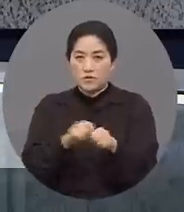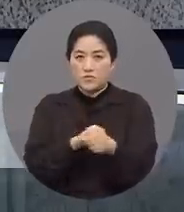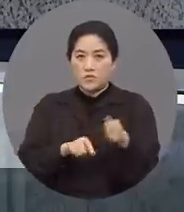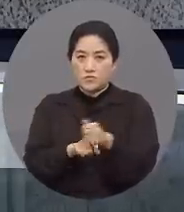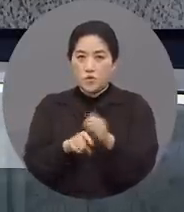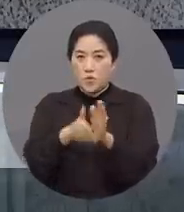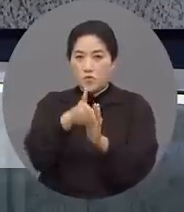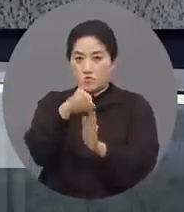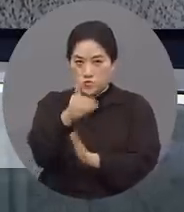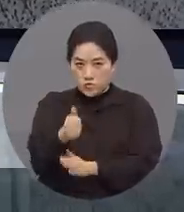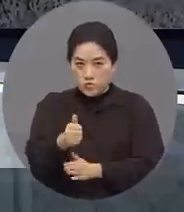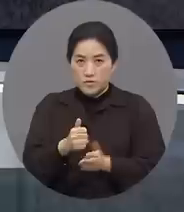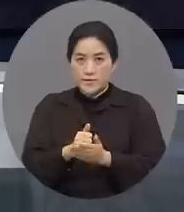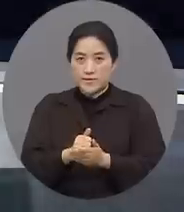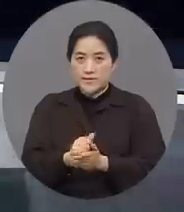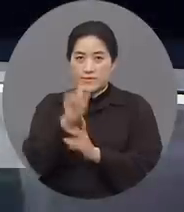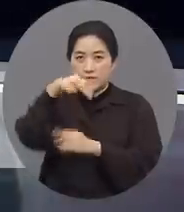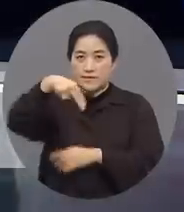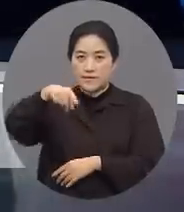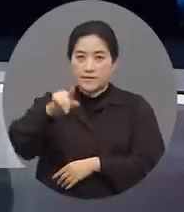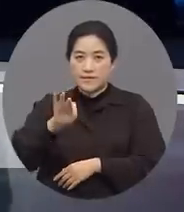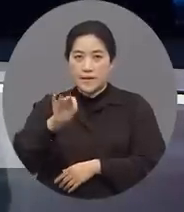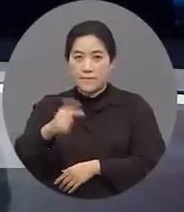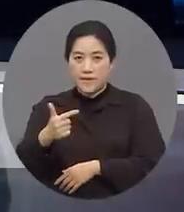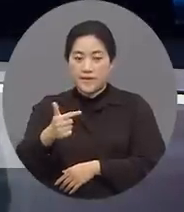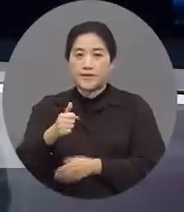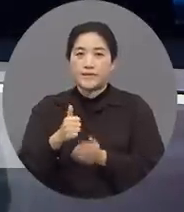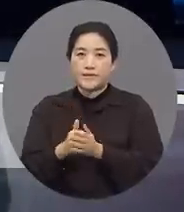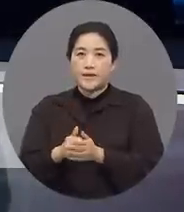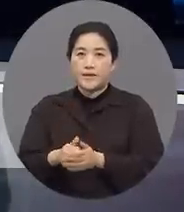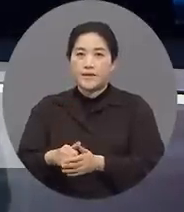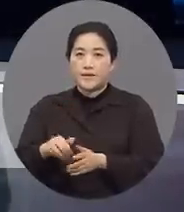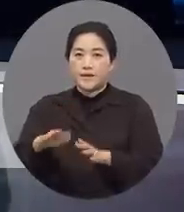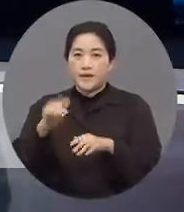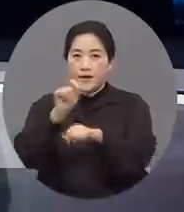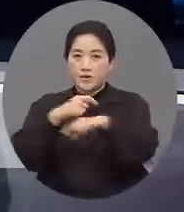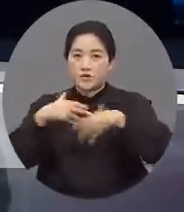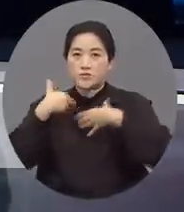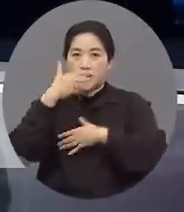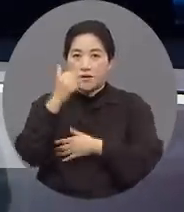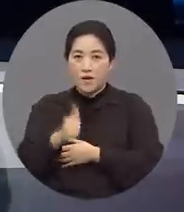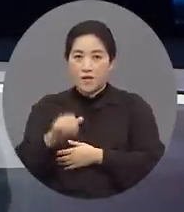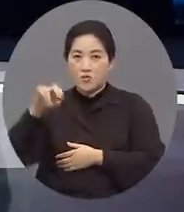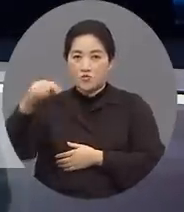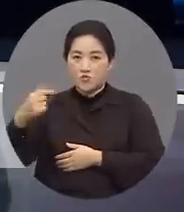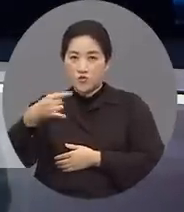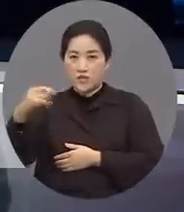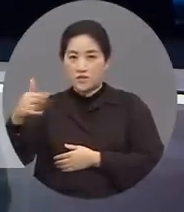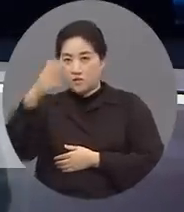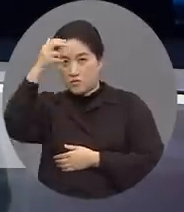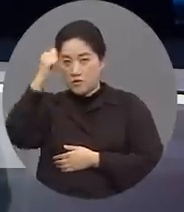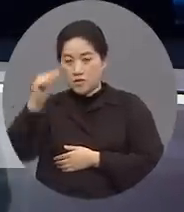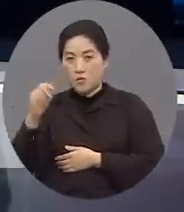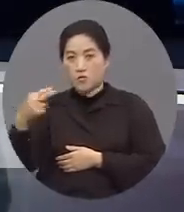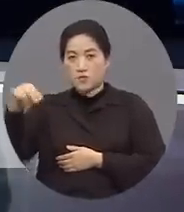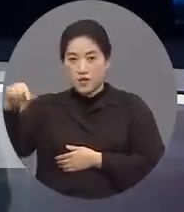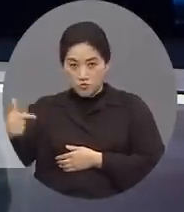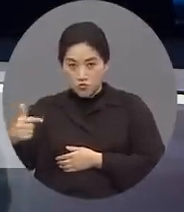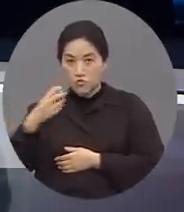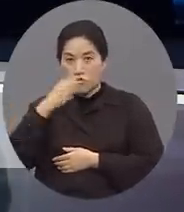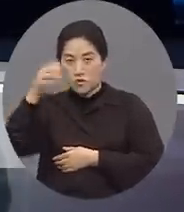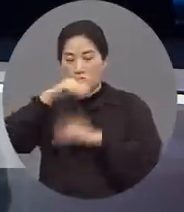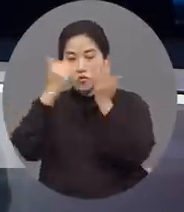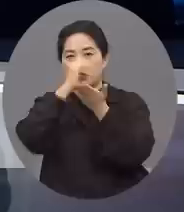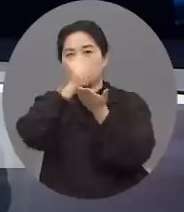경찰특별수사본부가 이상민 행정안전부 장관, 윤희근 경찰청장, 오세훈 서울시장에 대해서 모두 무혐의 처분으로